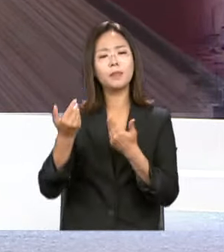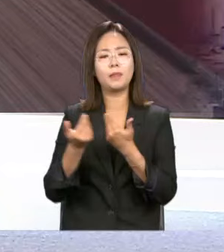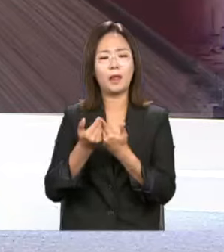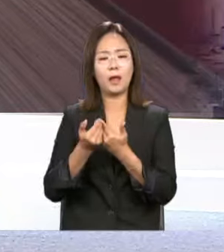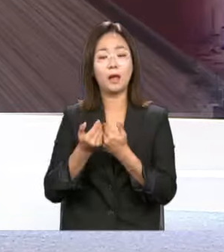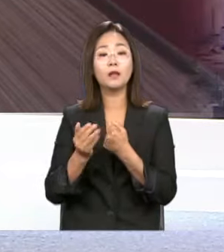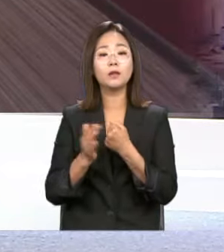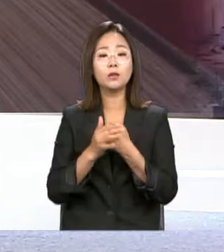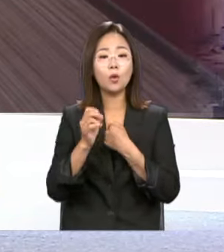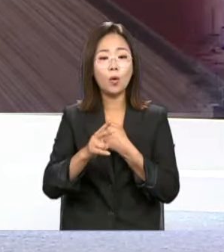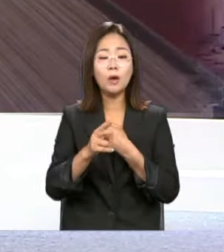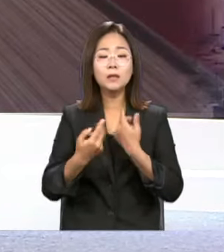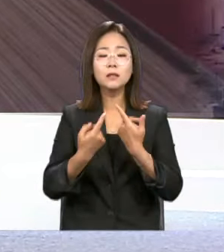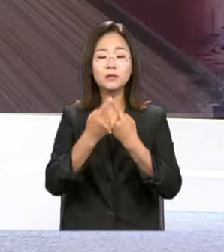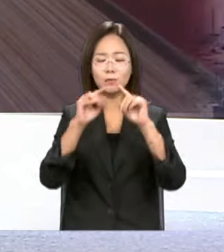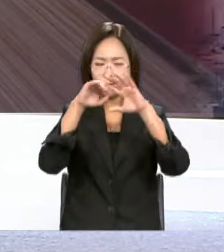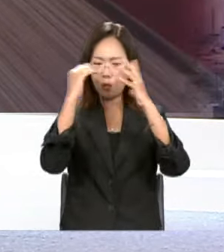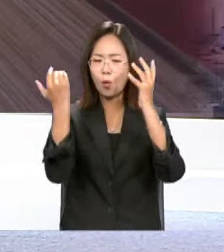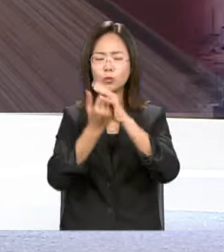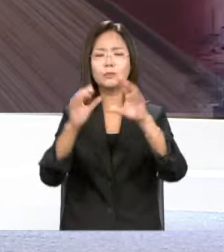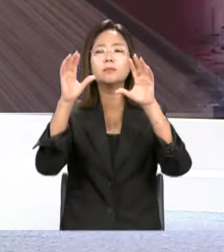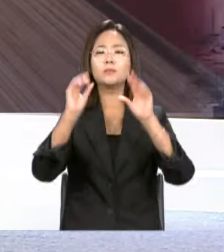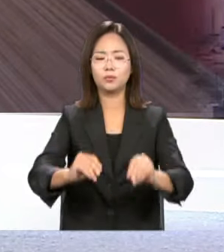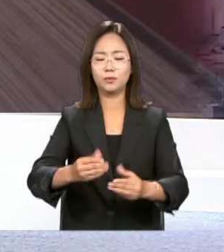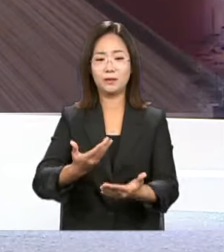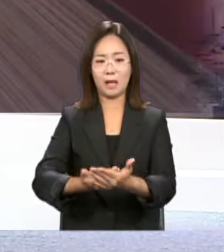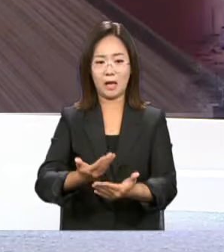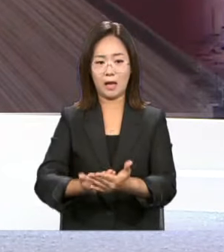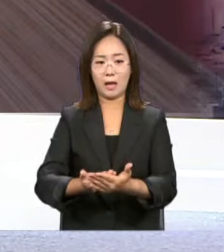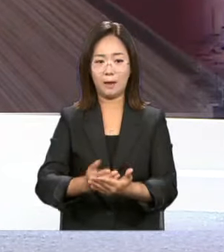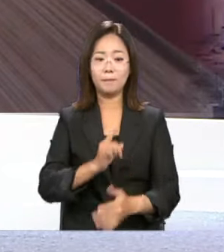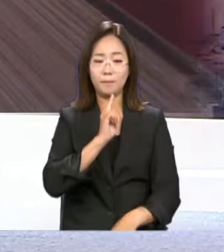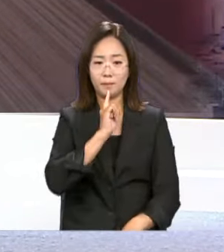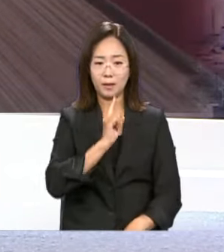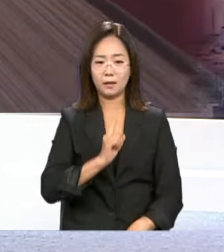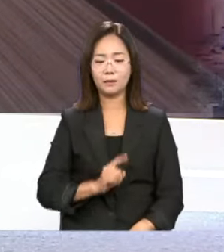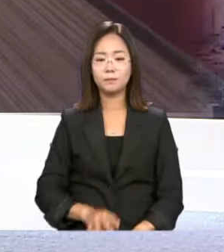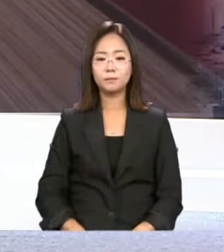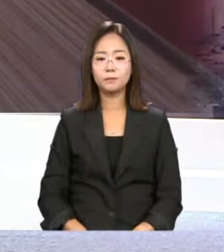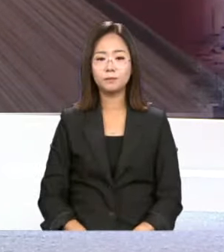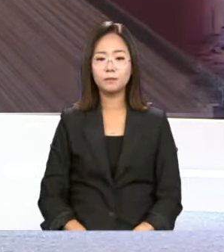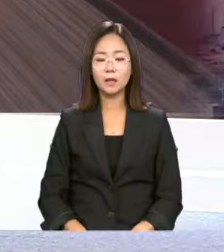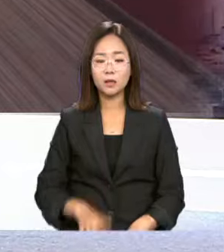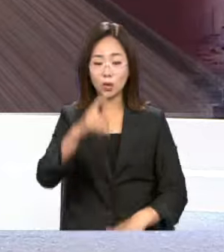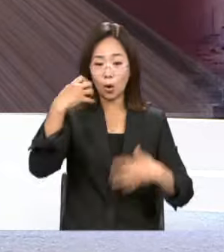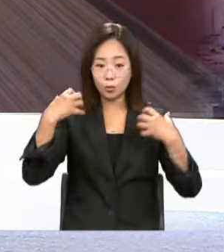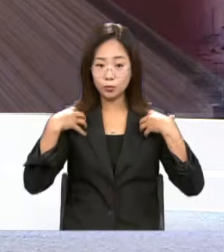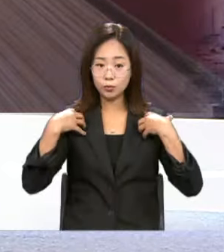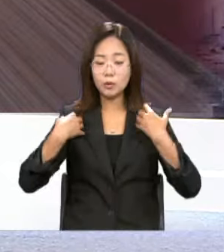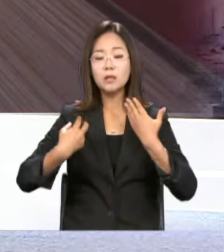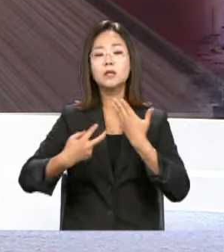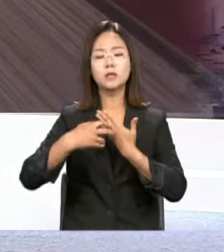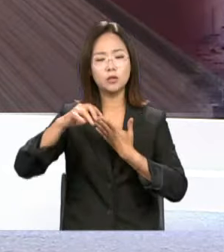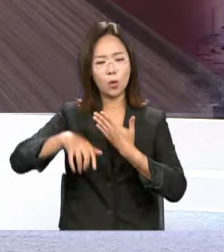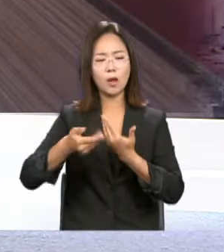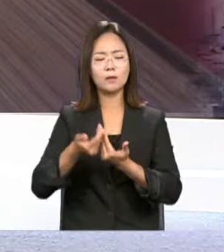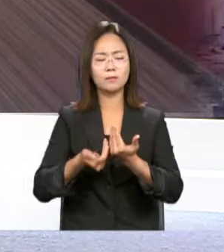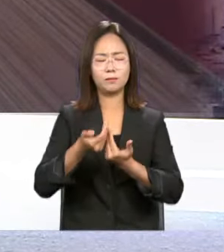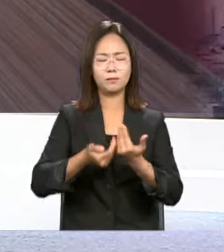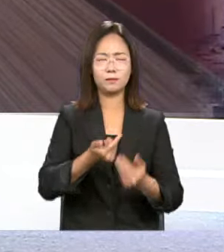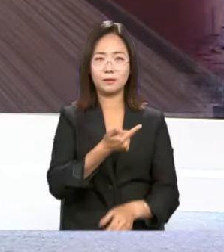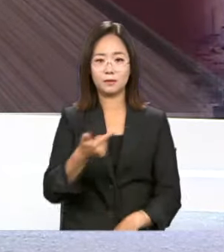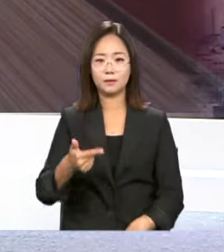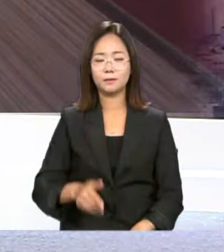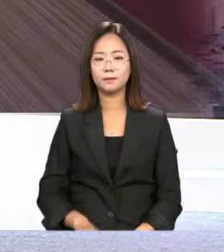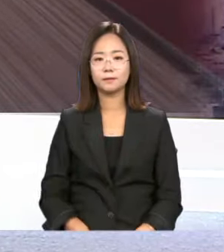의료계는 전면 백지와 없신 어떤 협상에서 나서지 않겠다는 입장이어서 정부와 의료계의 대치는 계속될